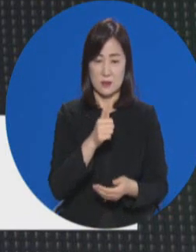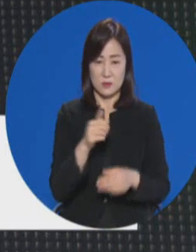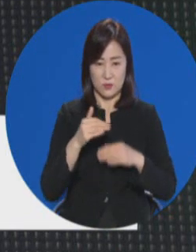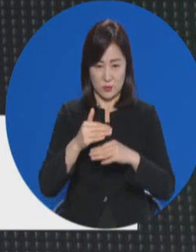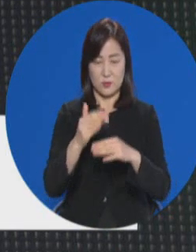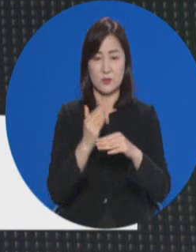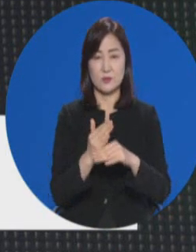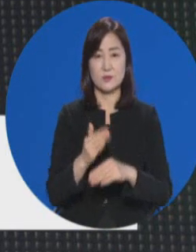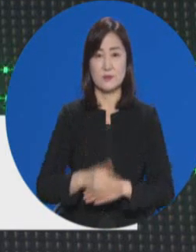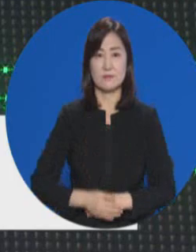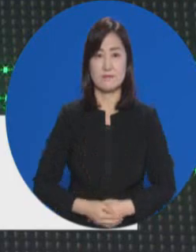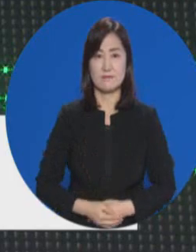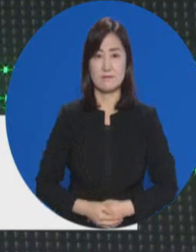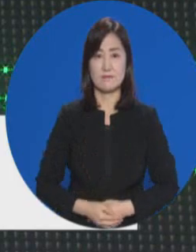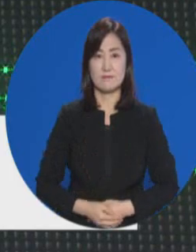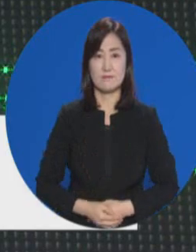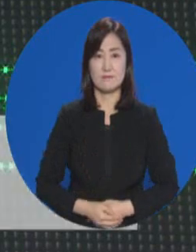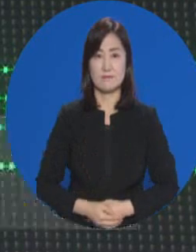조사하고 있습니다.